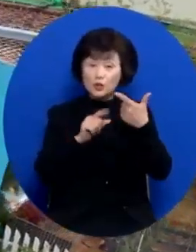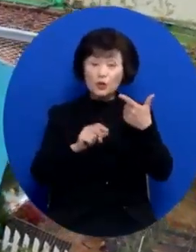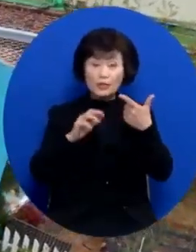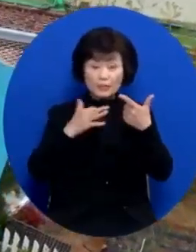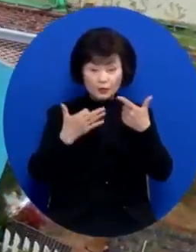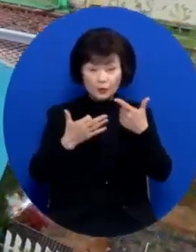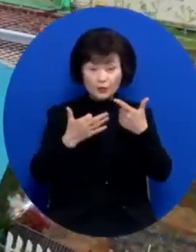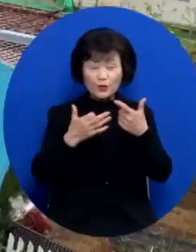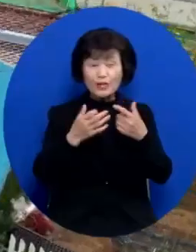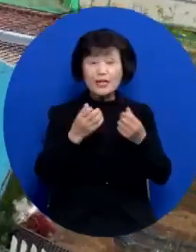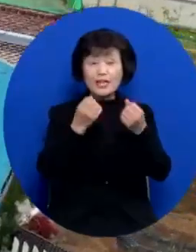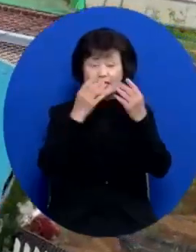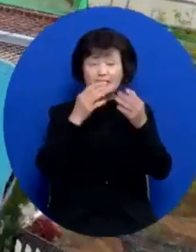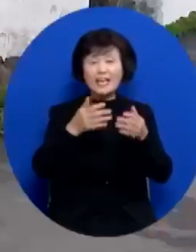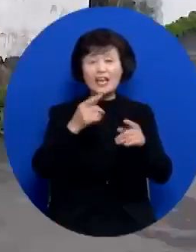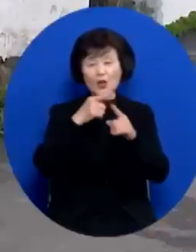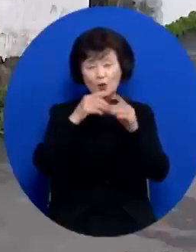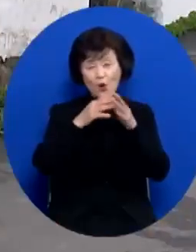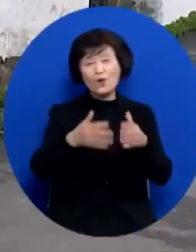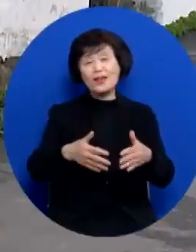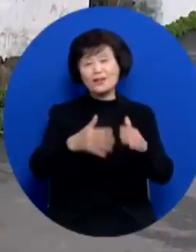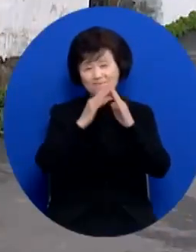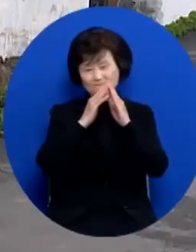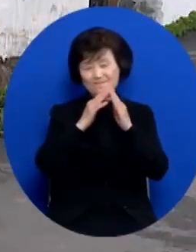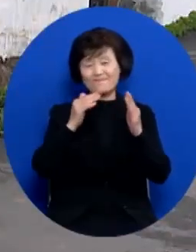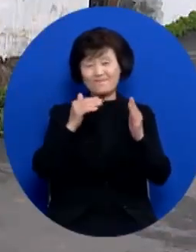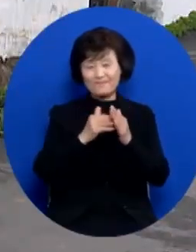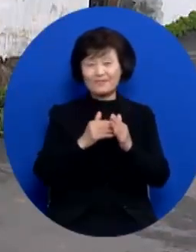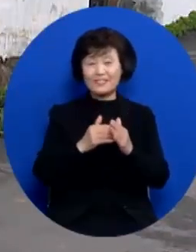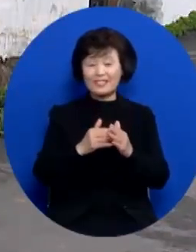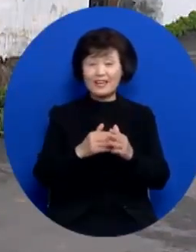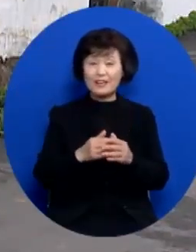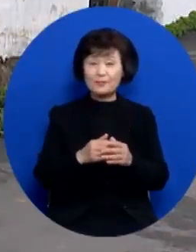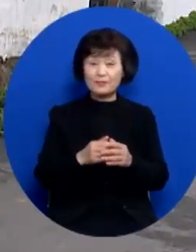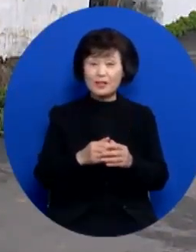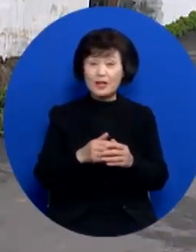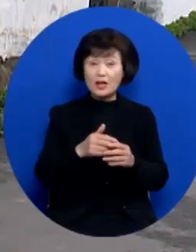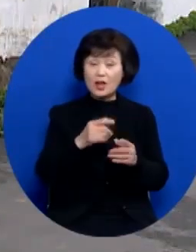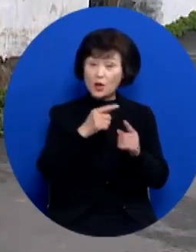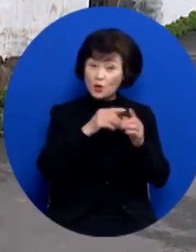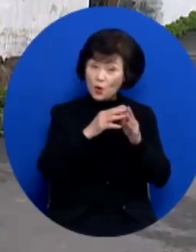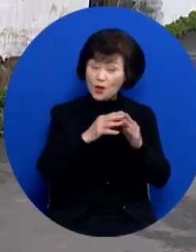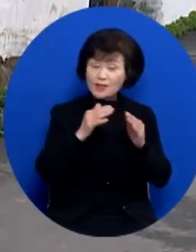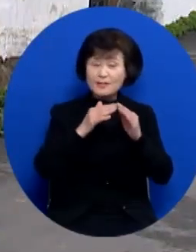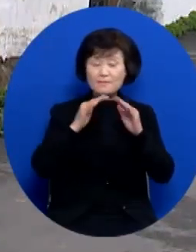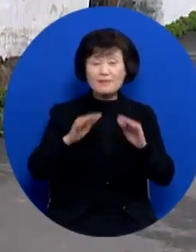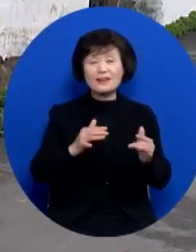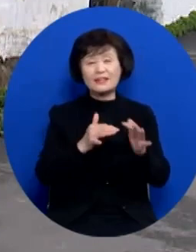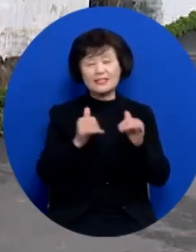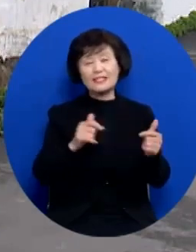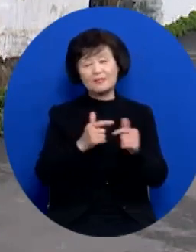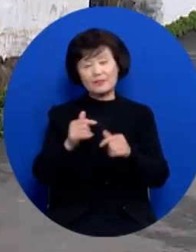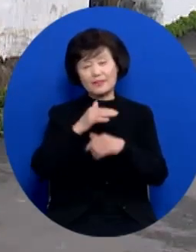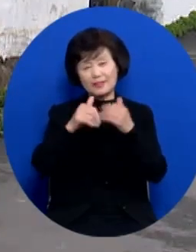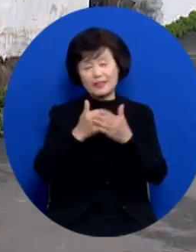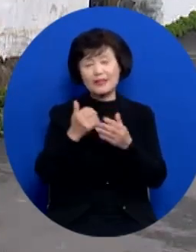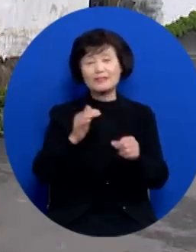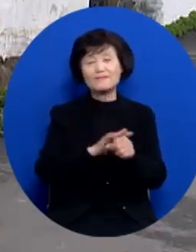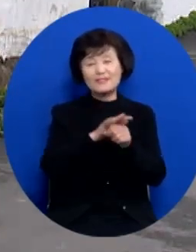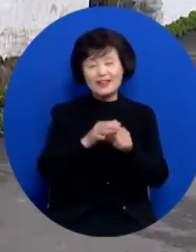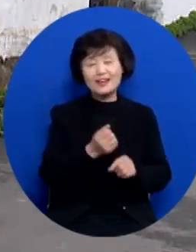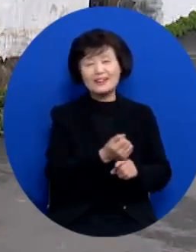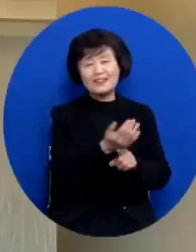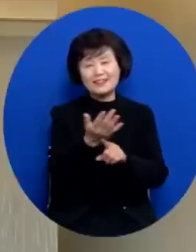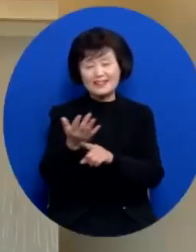새 성전을 마련했습니다. 교회 재건을 마친 합산교회는 마을 주민들에게 하나님의 사랑을 전하는 데 매진했습니다.